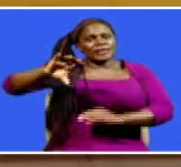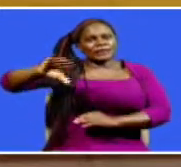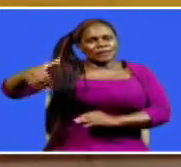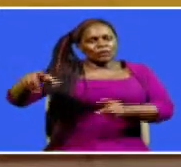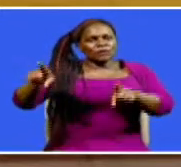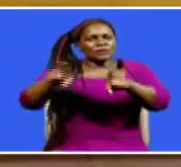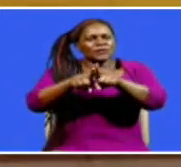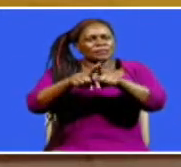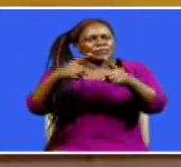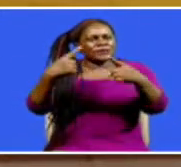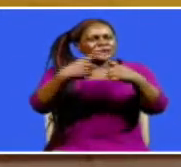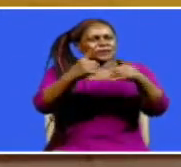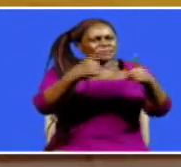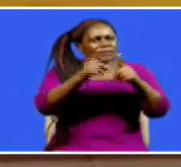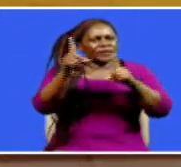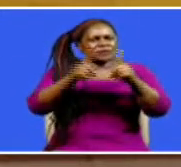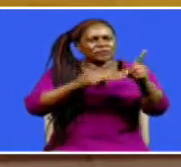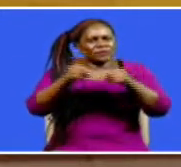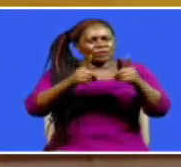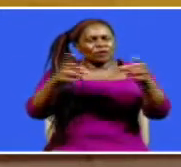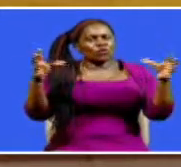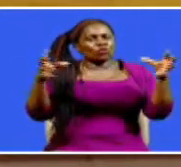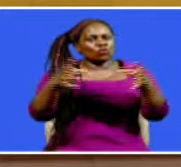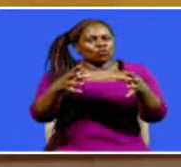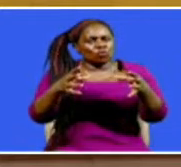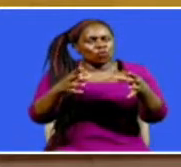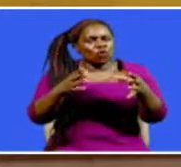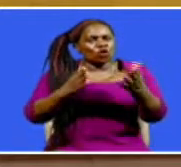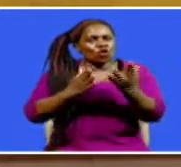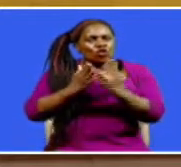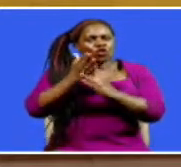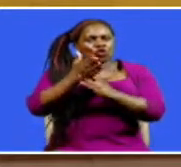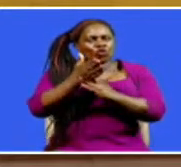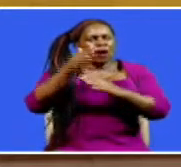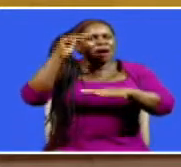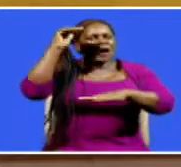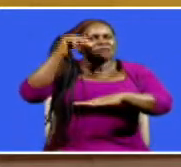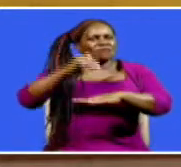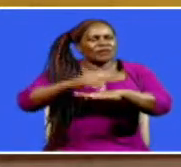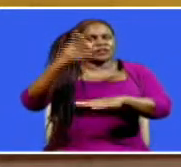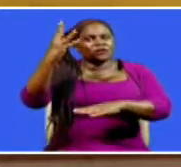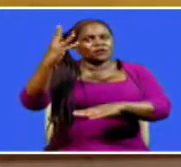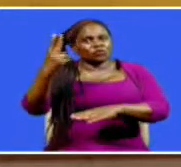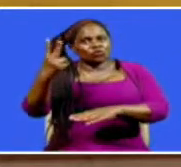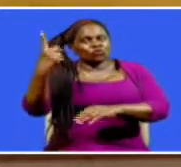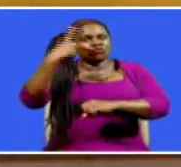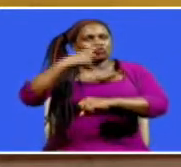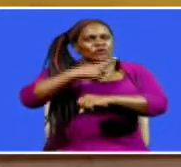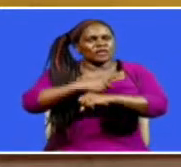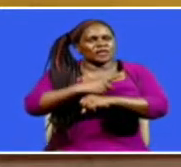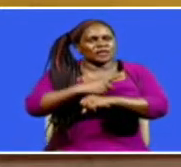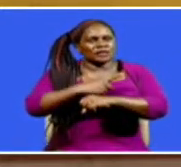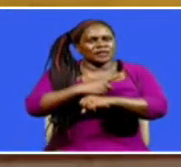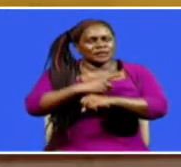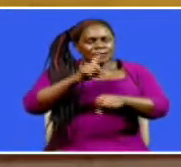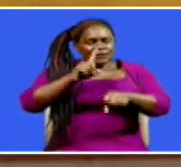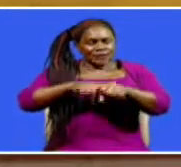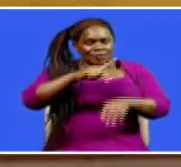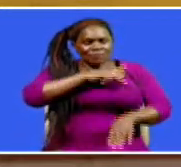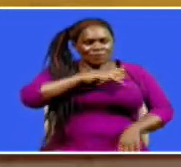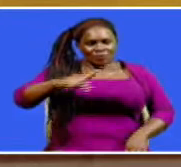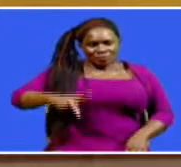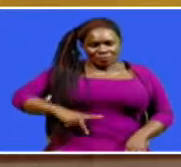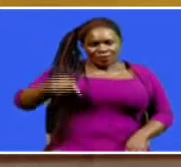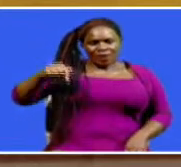zikiwemo barabara ambazo msafara wa mfalme huyo utapitia, zitaathirika kwa siku hizo mbili Mfalme Charles atakapokuwa